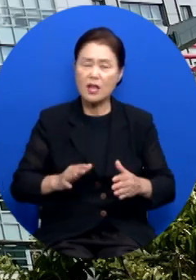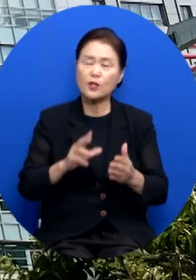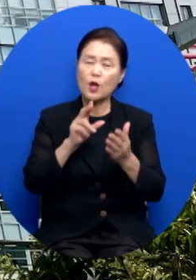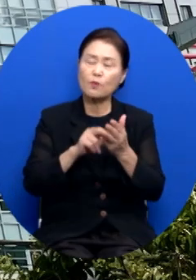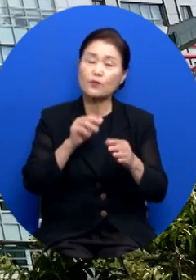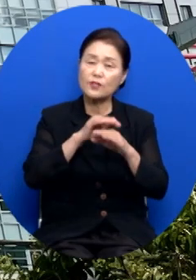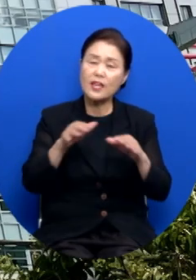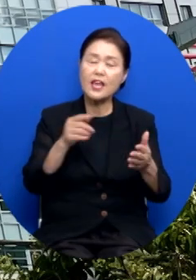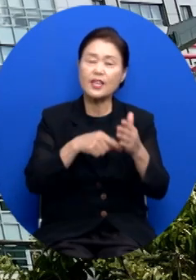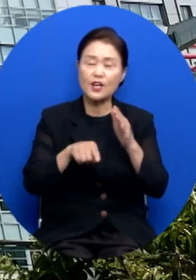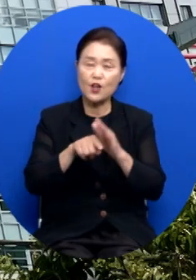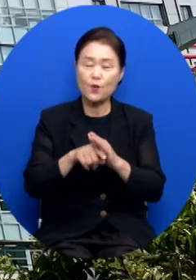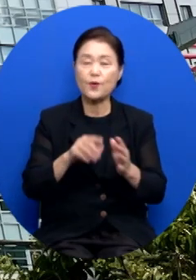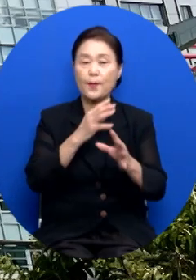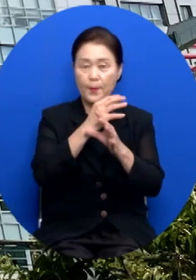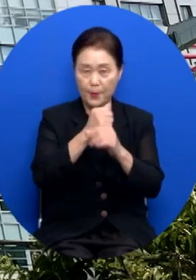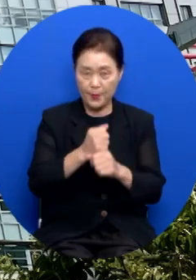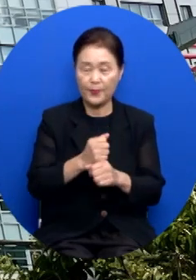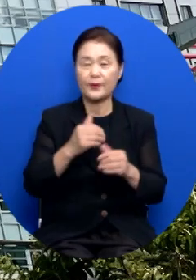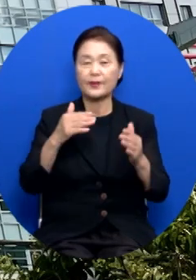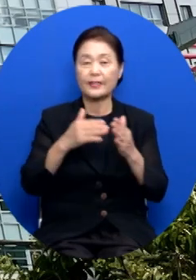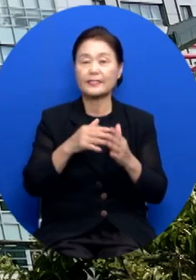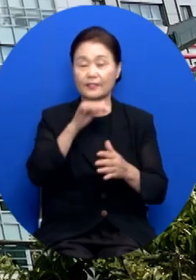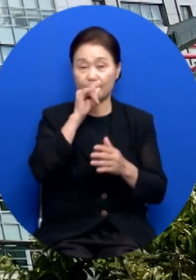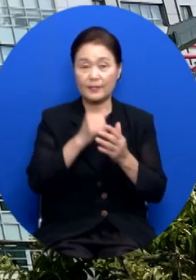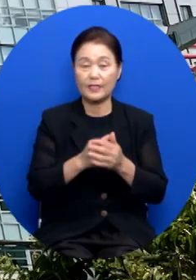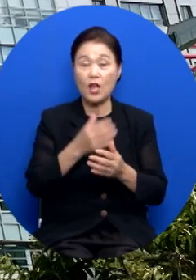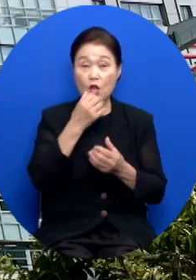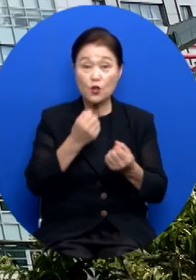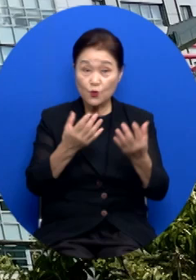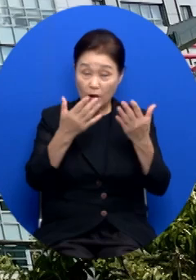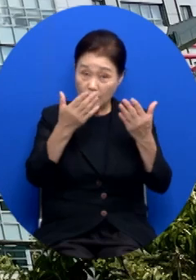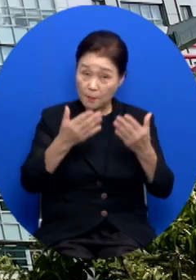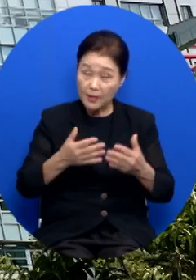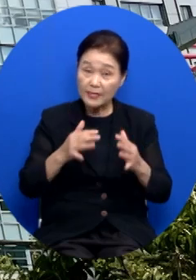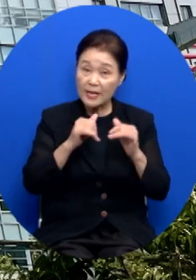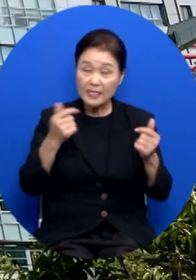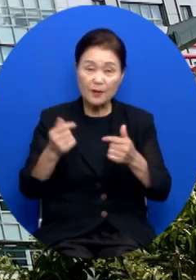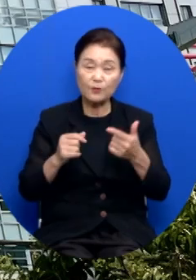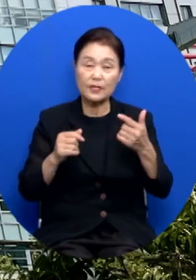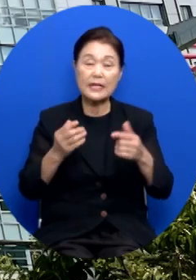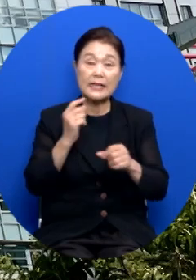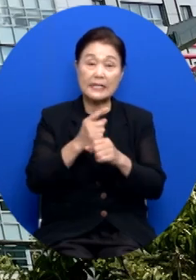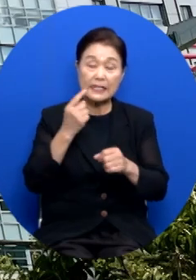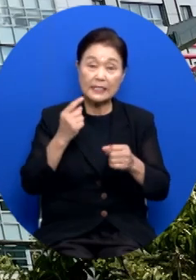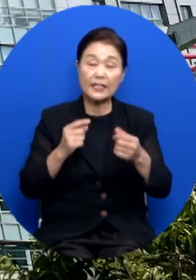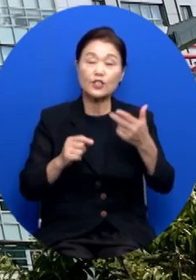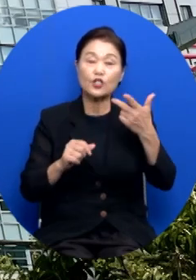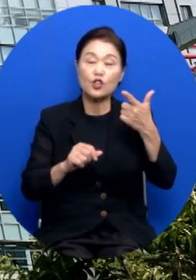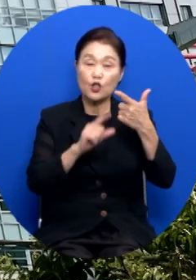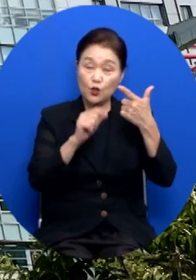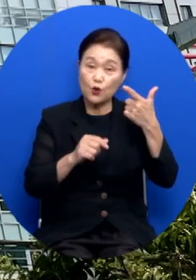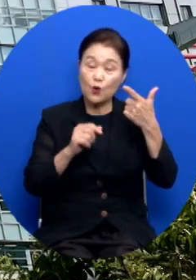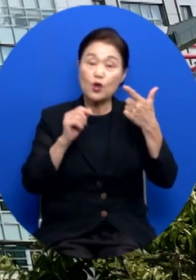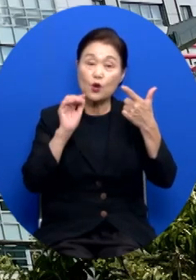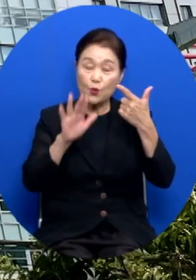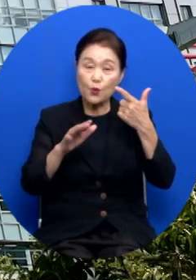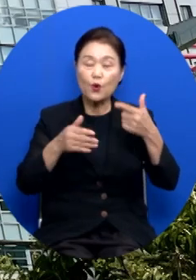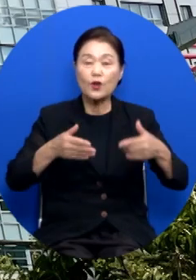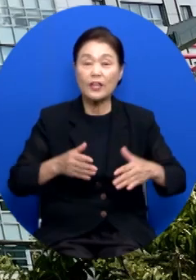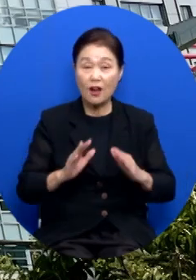업무 협약을 체결했습니다. 축하금 지원 대상자는 지난 6월 1일 이후 출생아로 대경월드